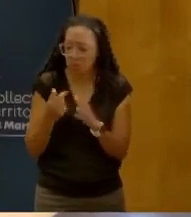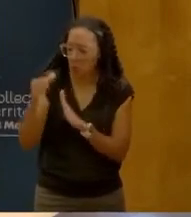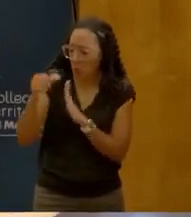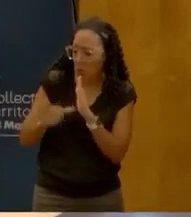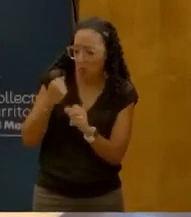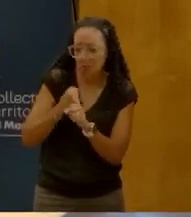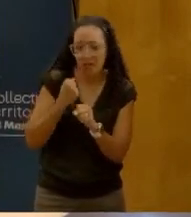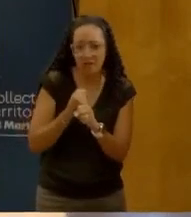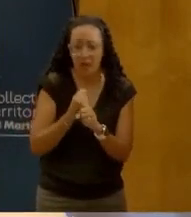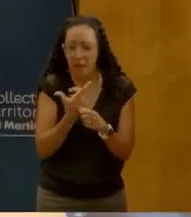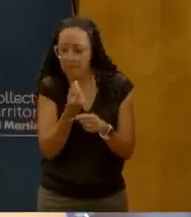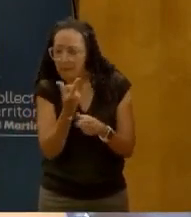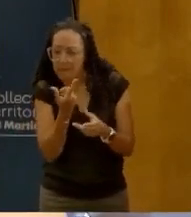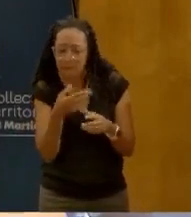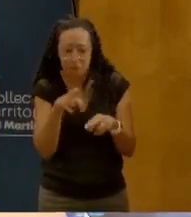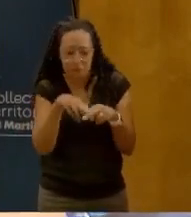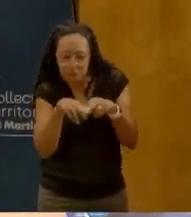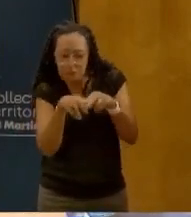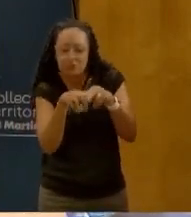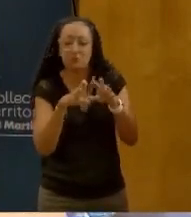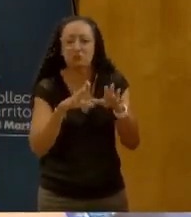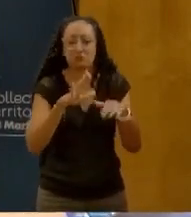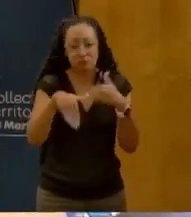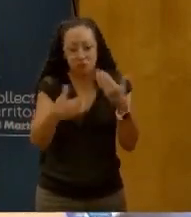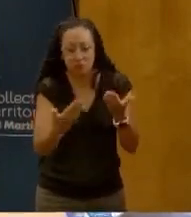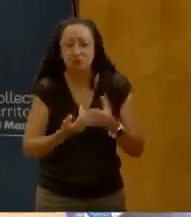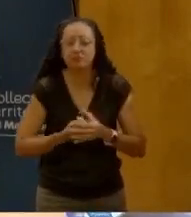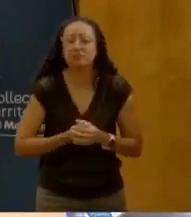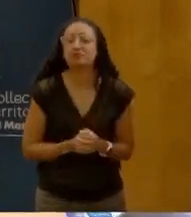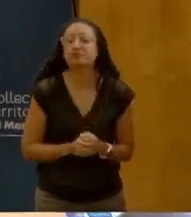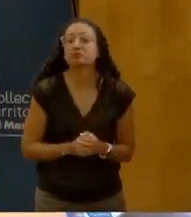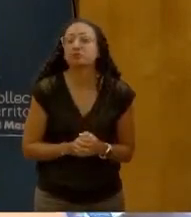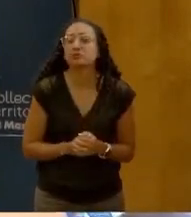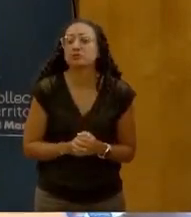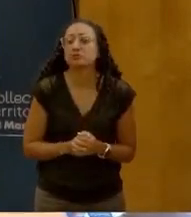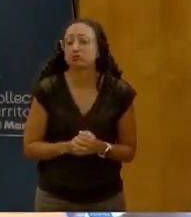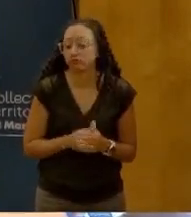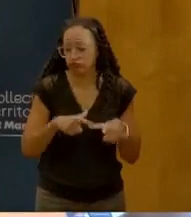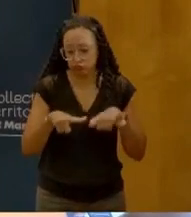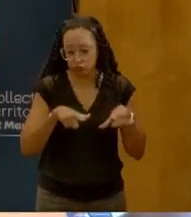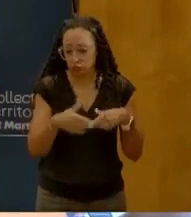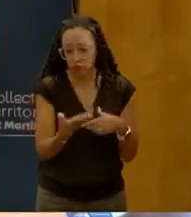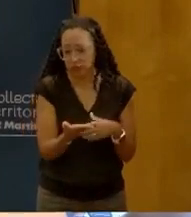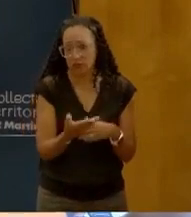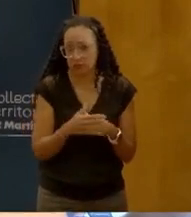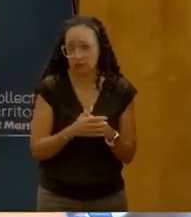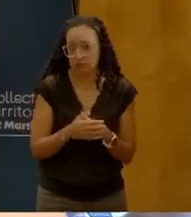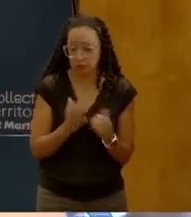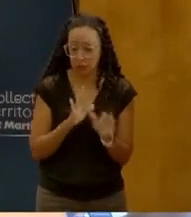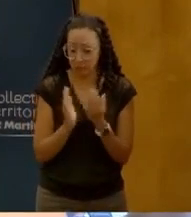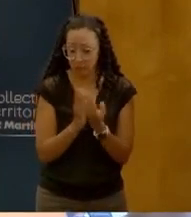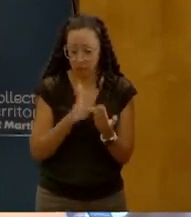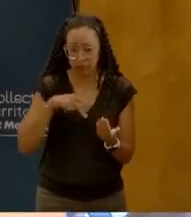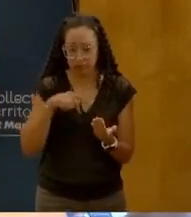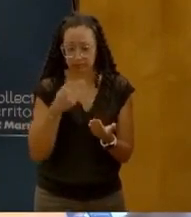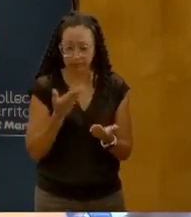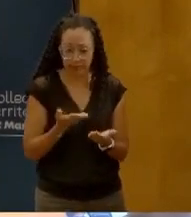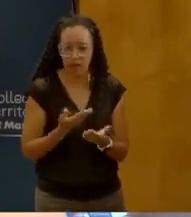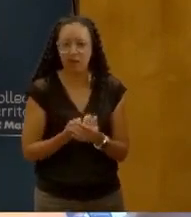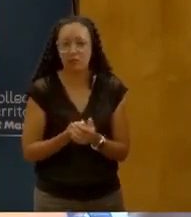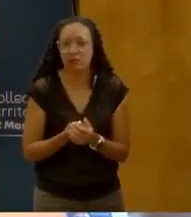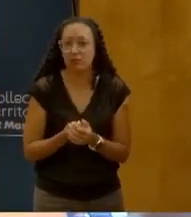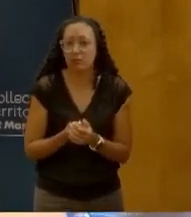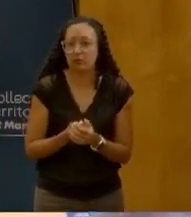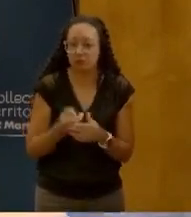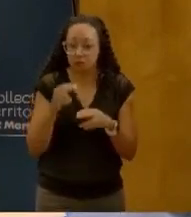bout d'un mois, c'est remis en état. Et puis, ensuite, on loue. Voilà, mon amendement, c'est que la remise en état